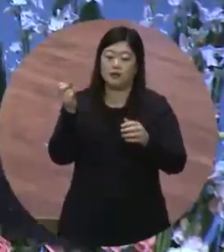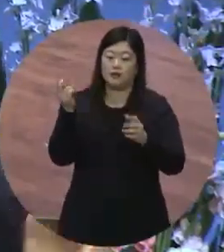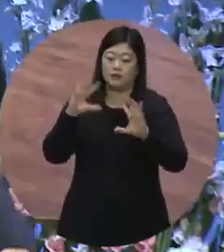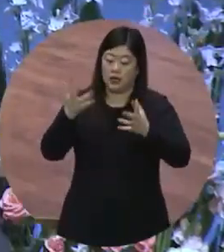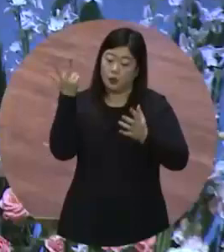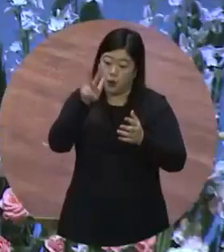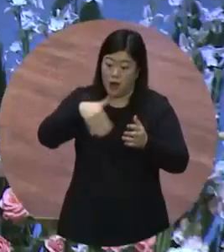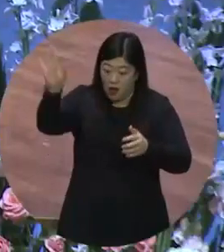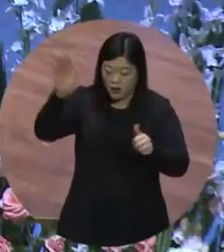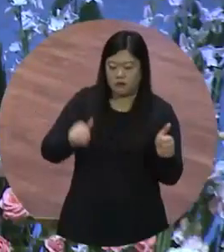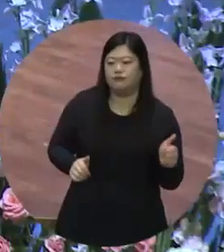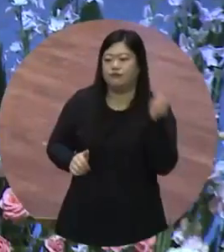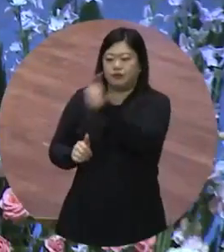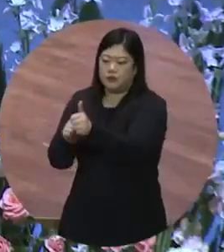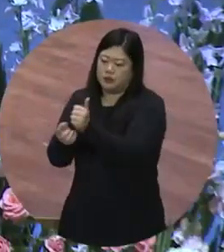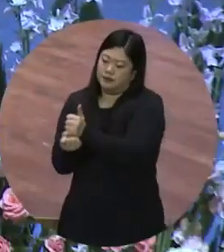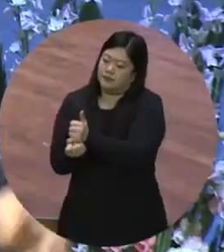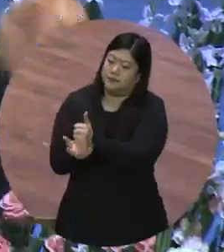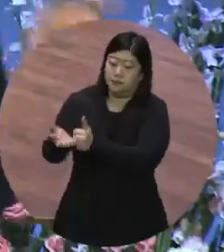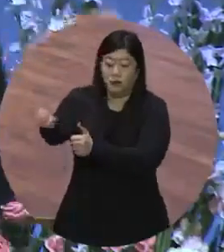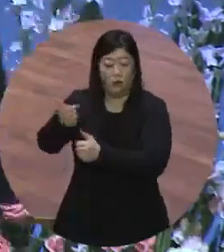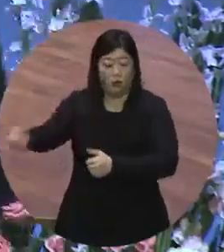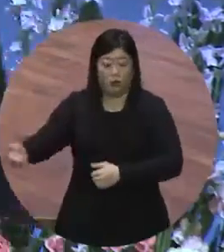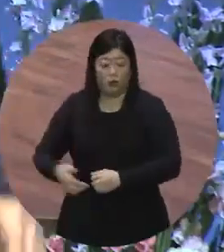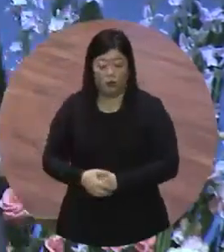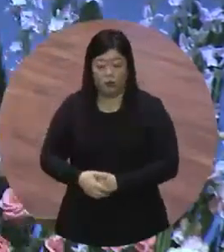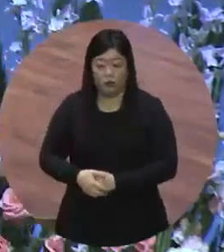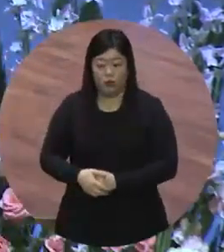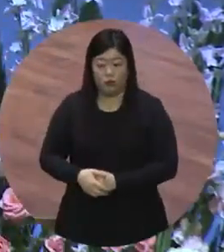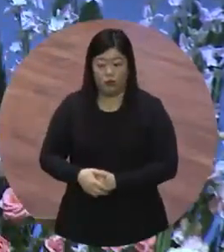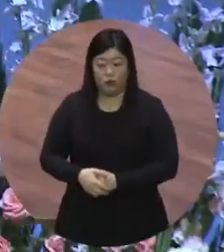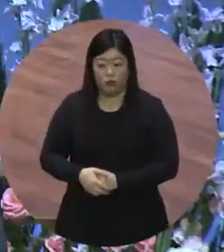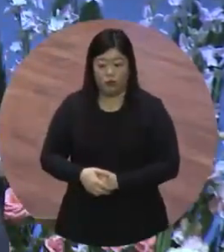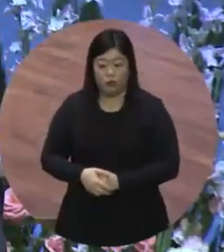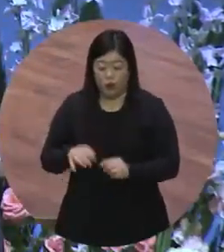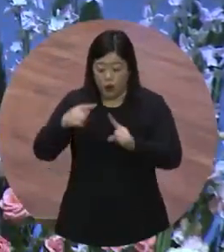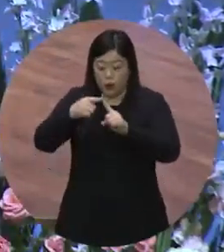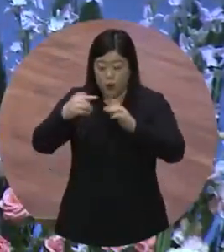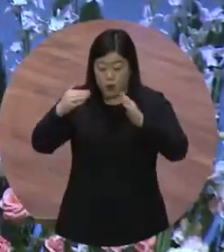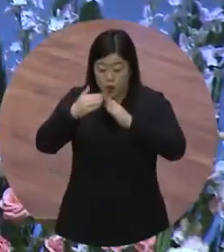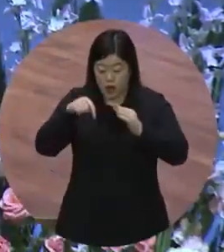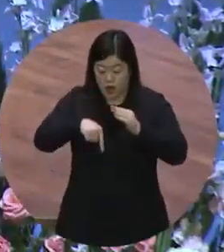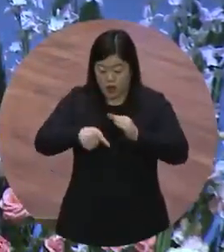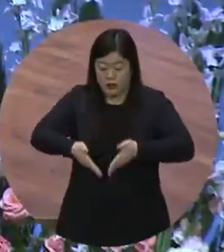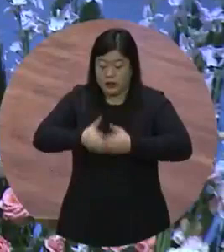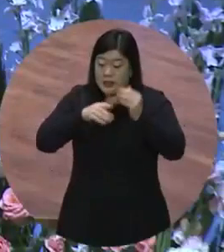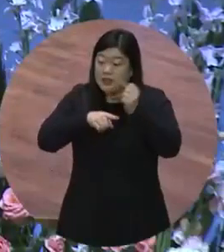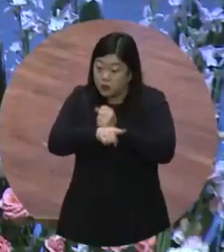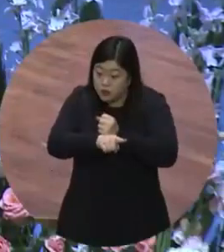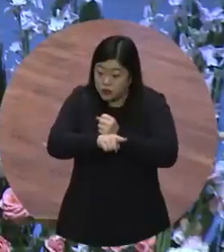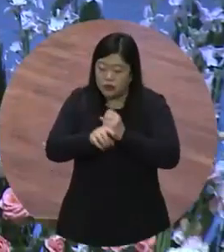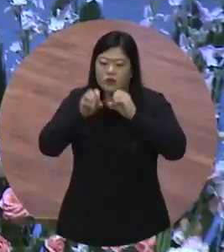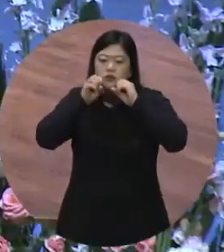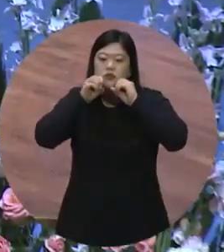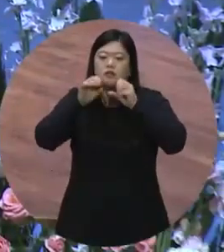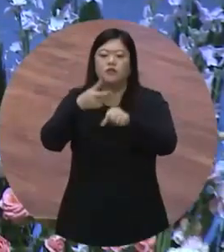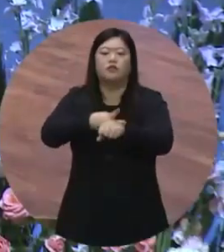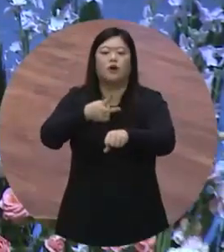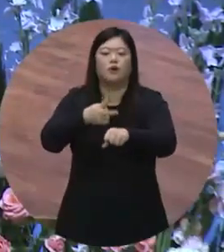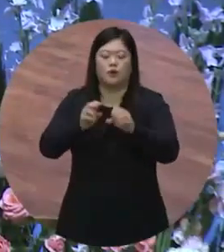얼마나 기뻐하시겠어요. 그래서 교회가 존재하는 이유가 교회 존재의 이유가 뭐냐? 선교를 위해 존재하는